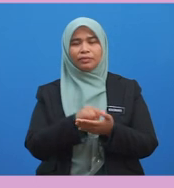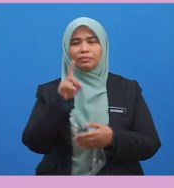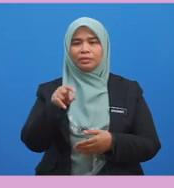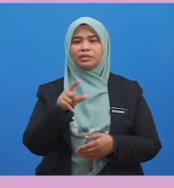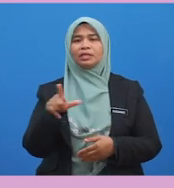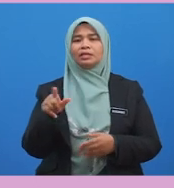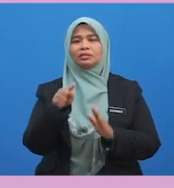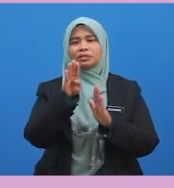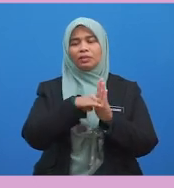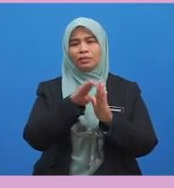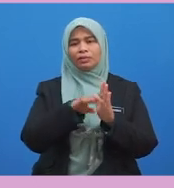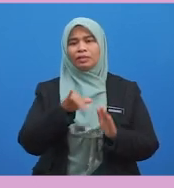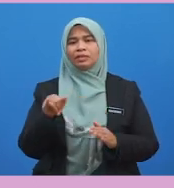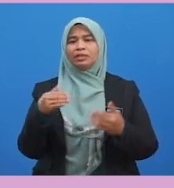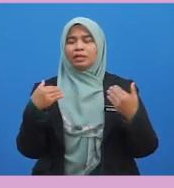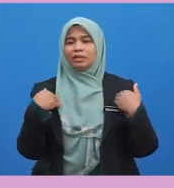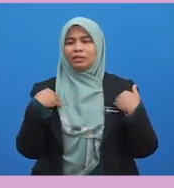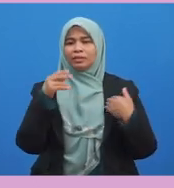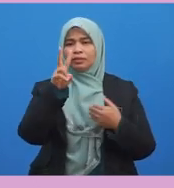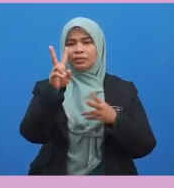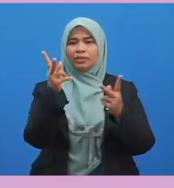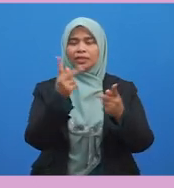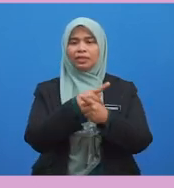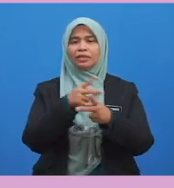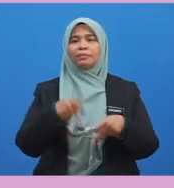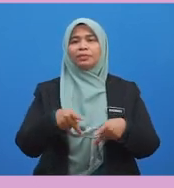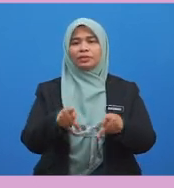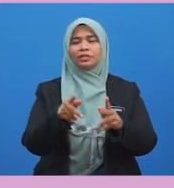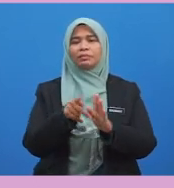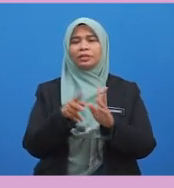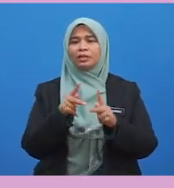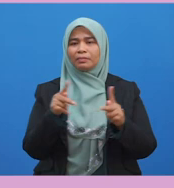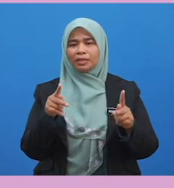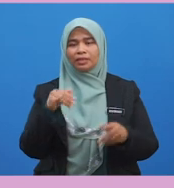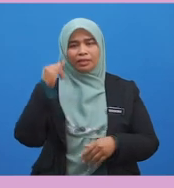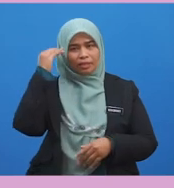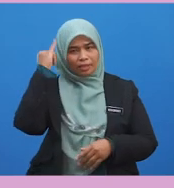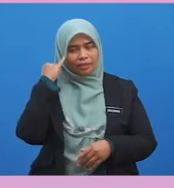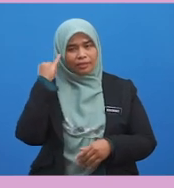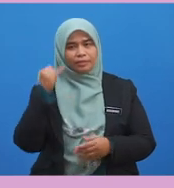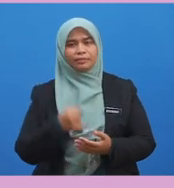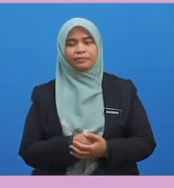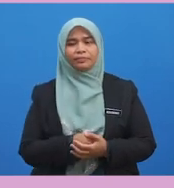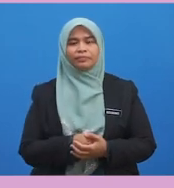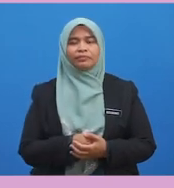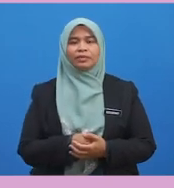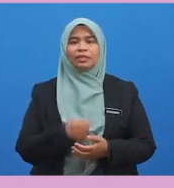tersebut mestilah sekurang-kurangnya melalui dua kali proses pengembangan